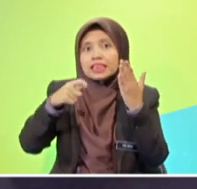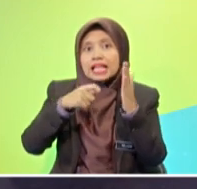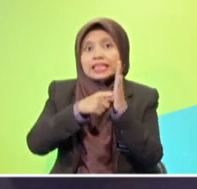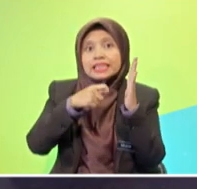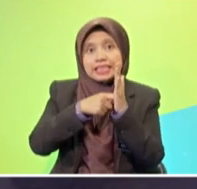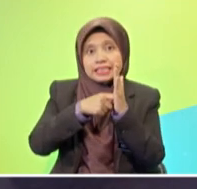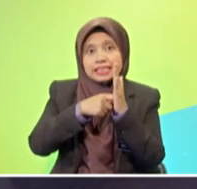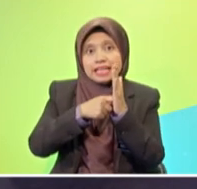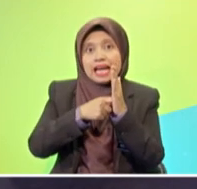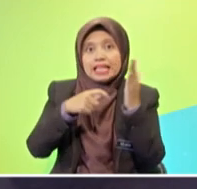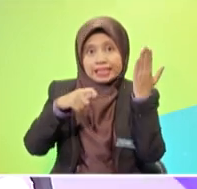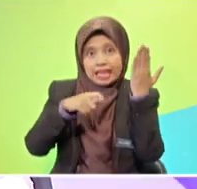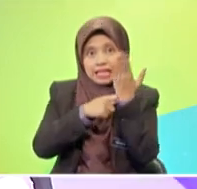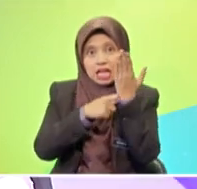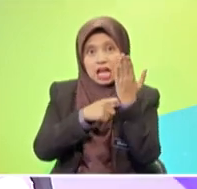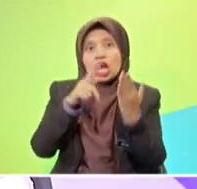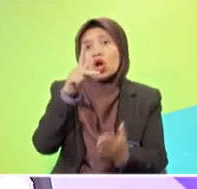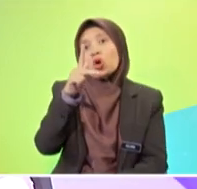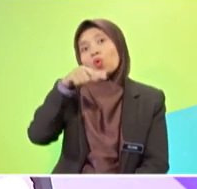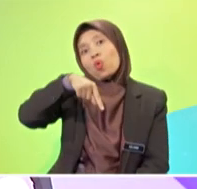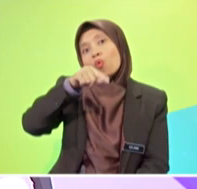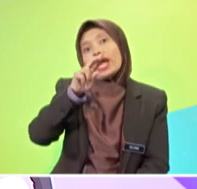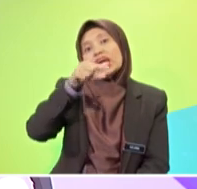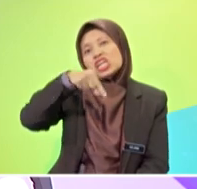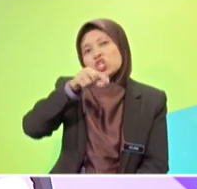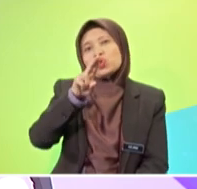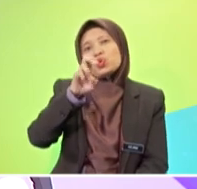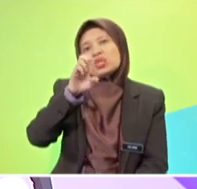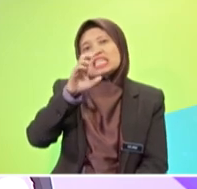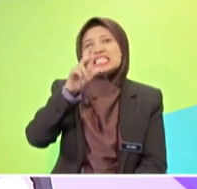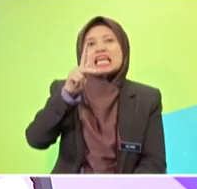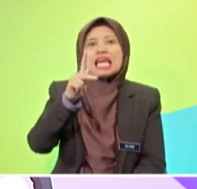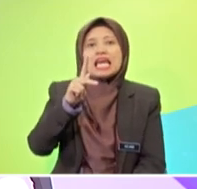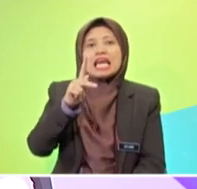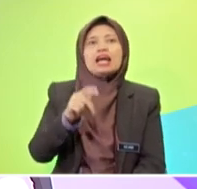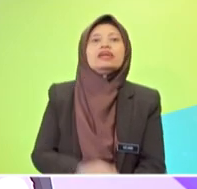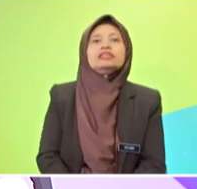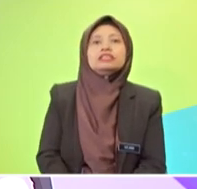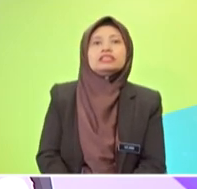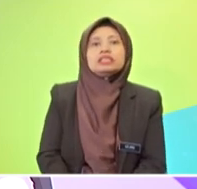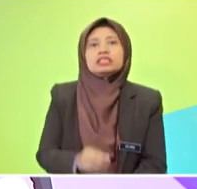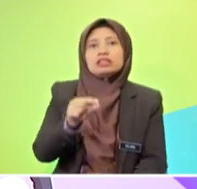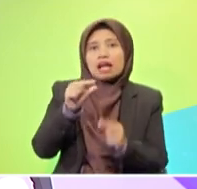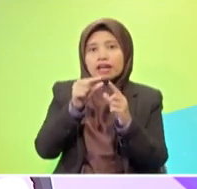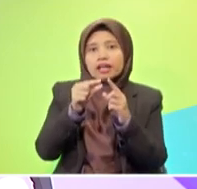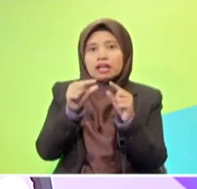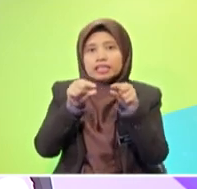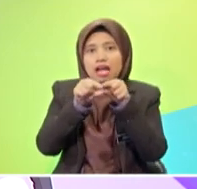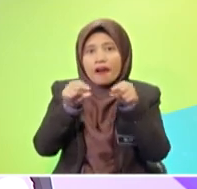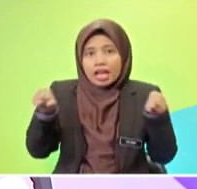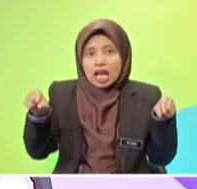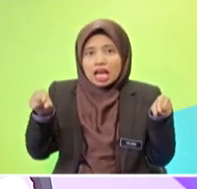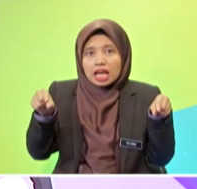seperti yang tadi teknik kueku untuk tanda soal you untuk garis si unta